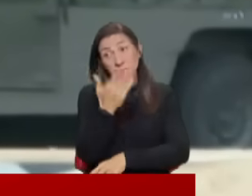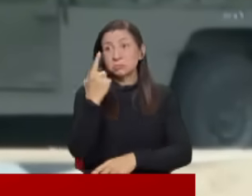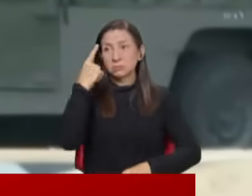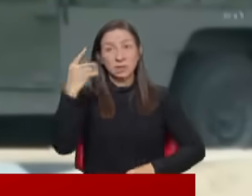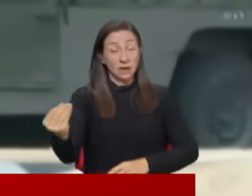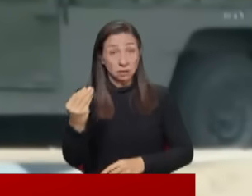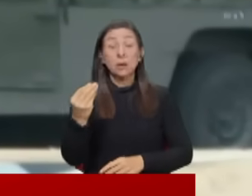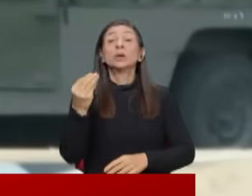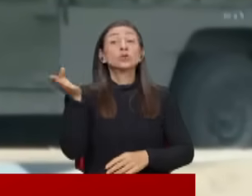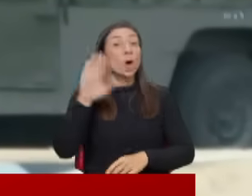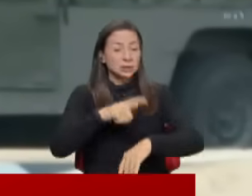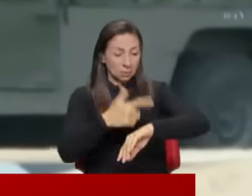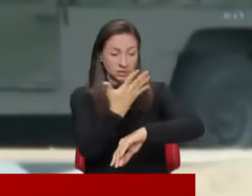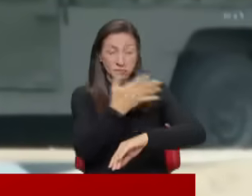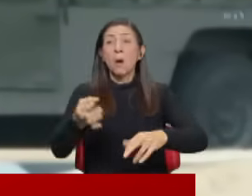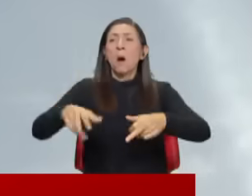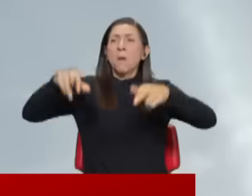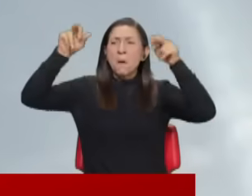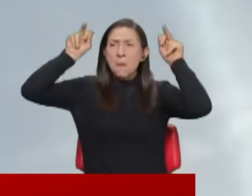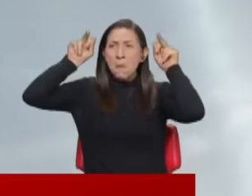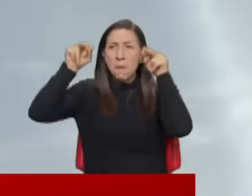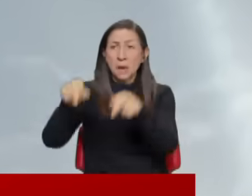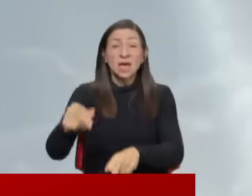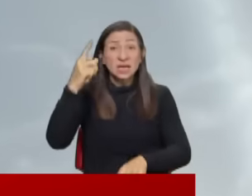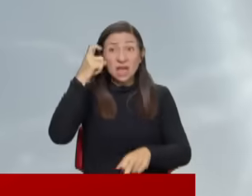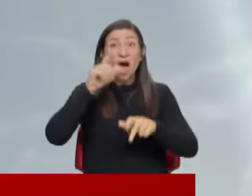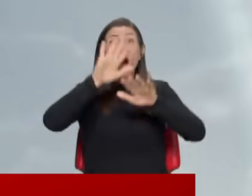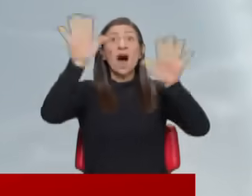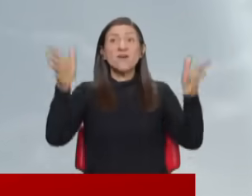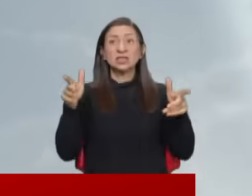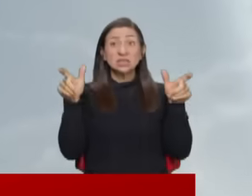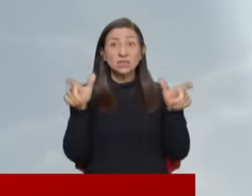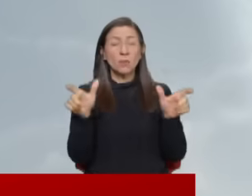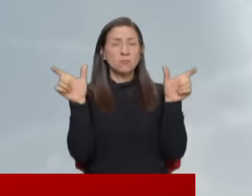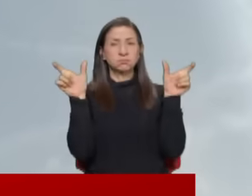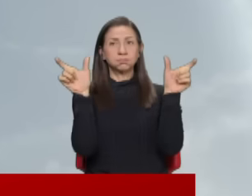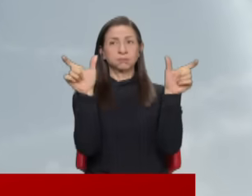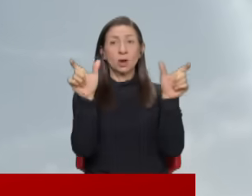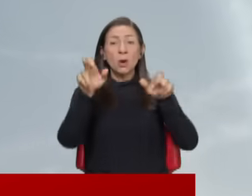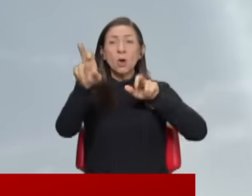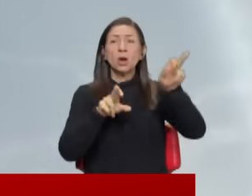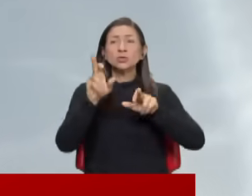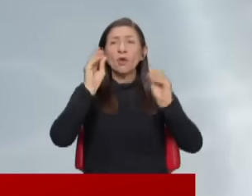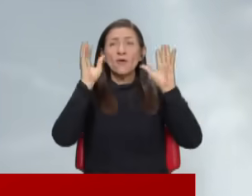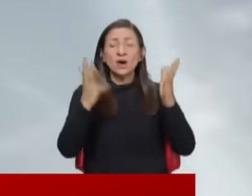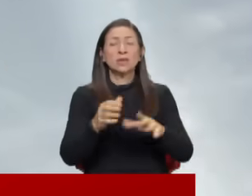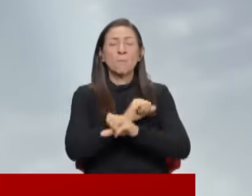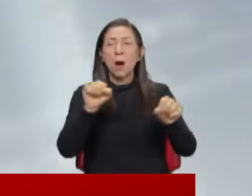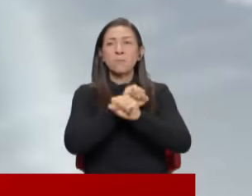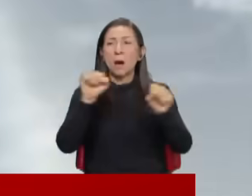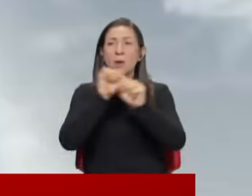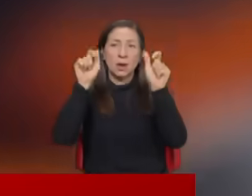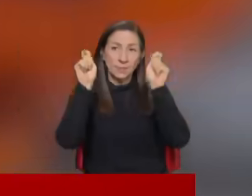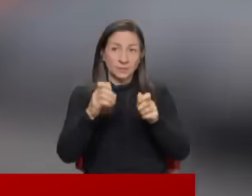çağrısı yaptı. Daha sonra da roket yağdırdı. İsrail'in hava savunma sistemi devreye girdi. Roketlerin büyük çoğunluğunu imha